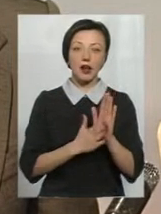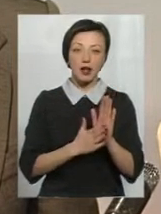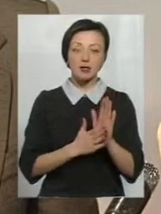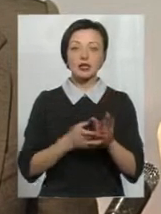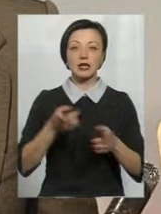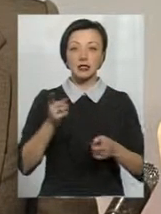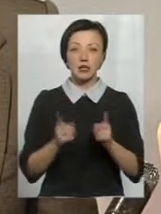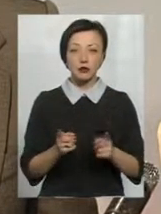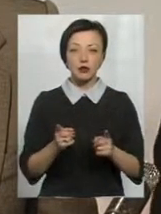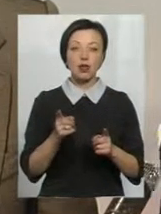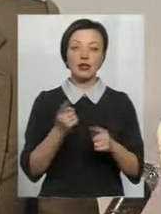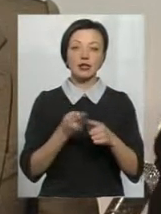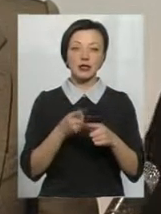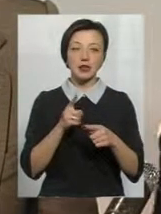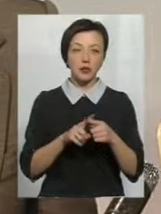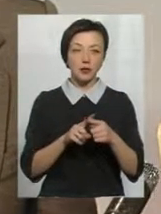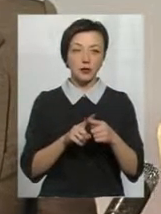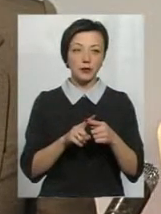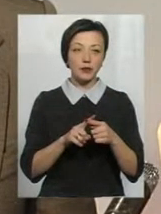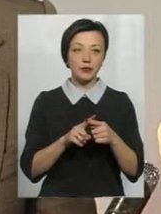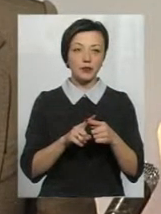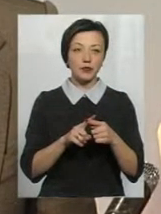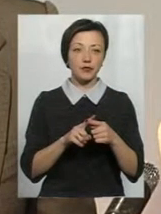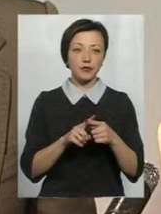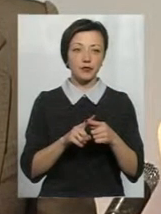петиції. Дійсно, над петицією, над її